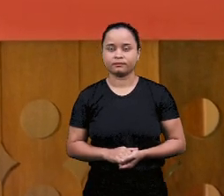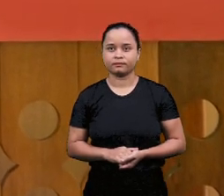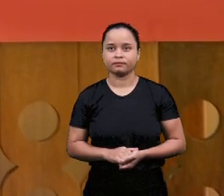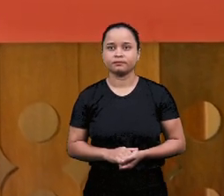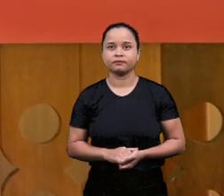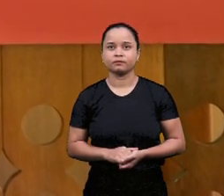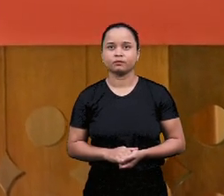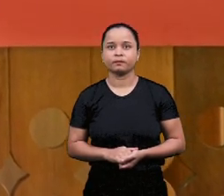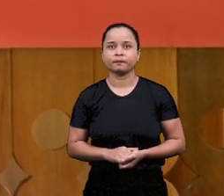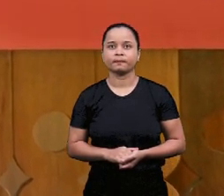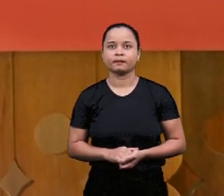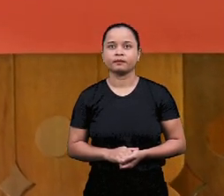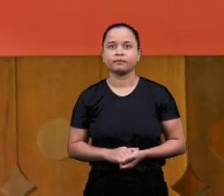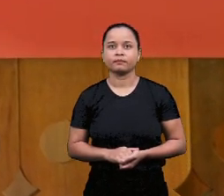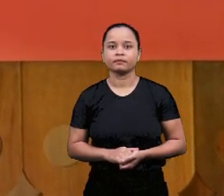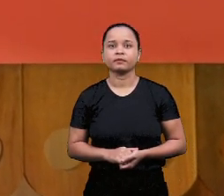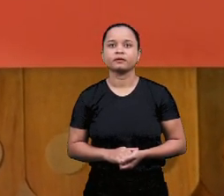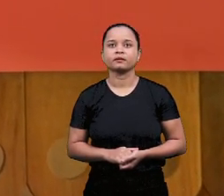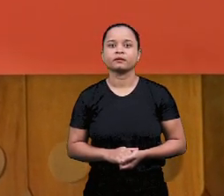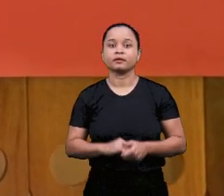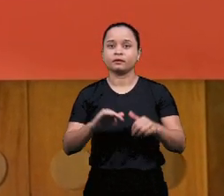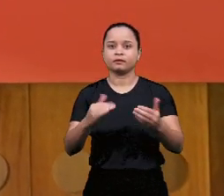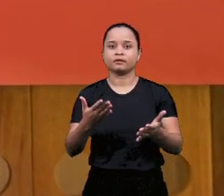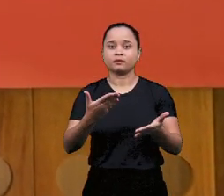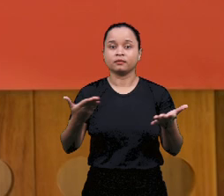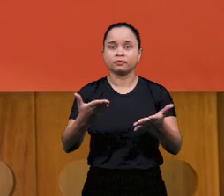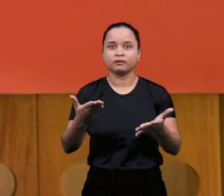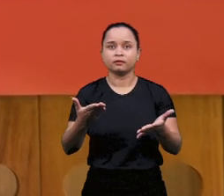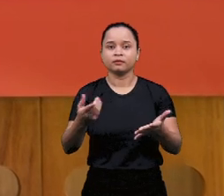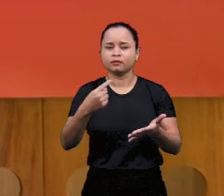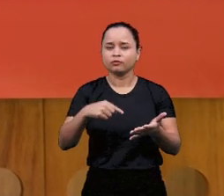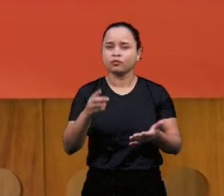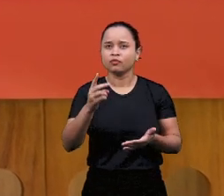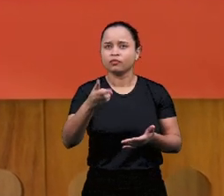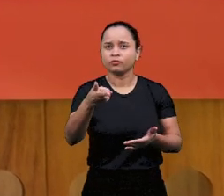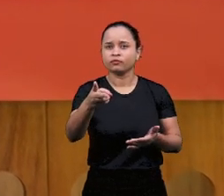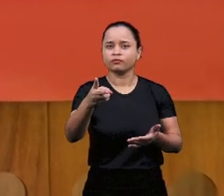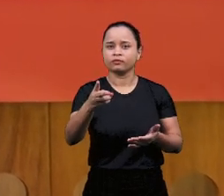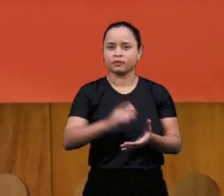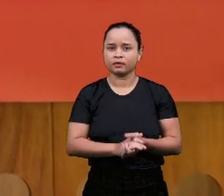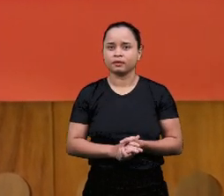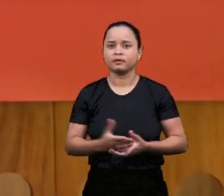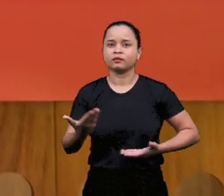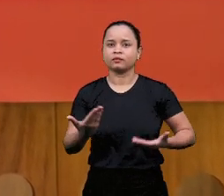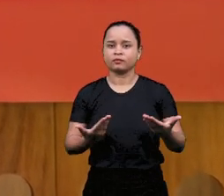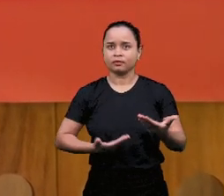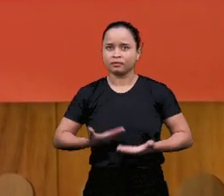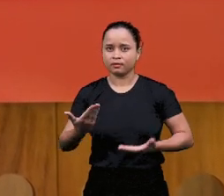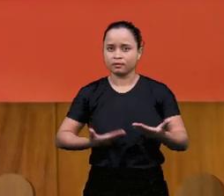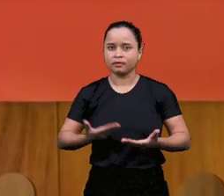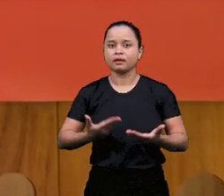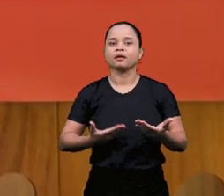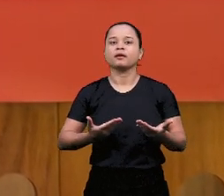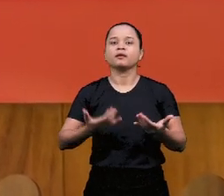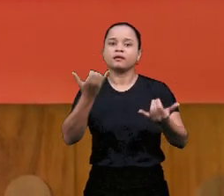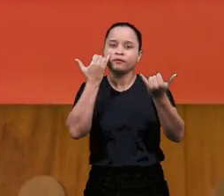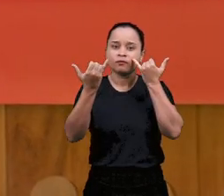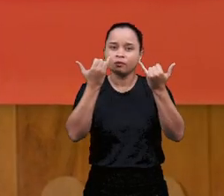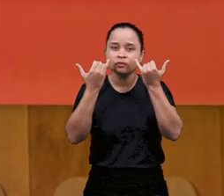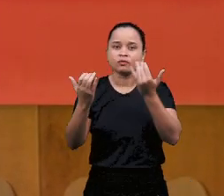Nous aimerions ici donner la continuité et transmettre aux frères et sœurs quelques informations